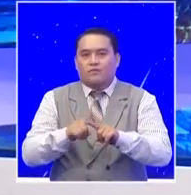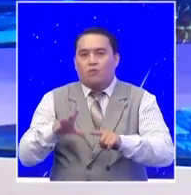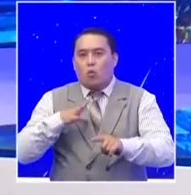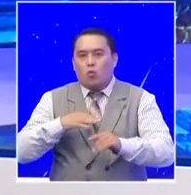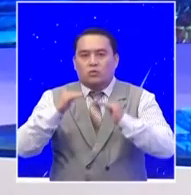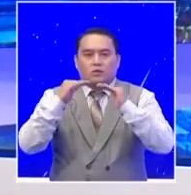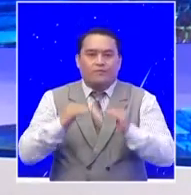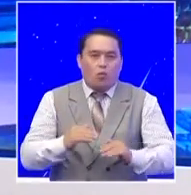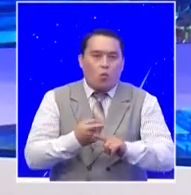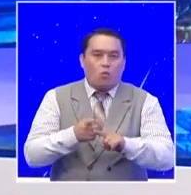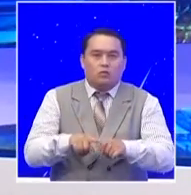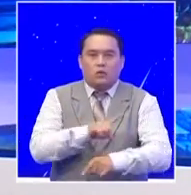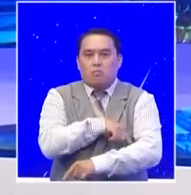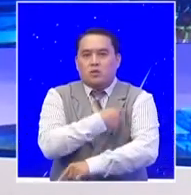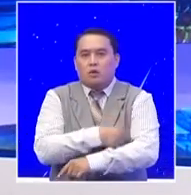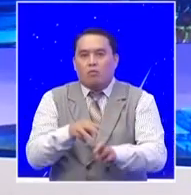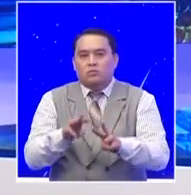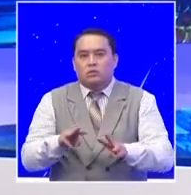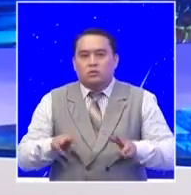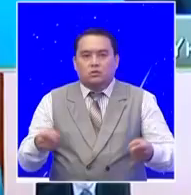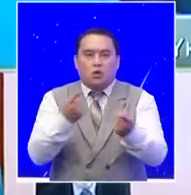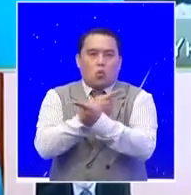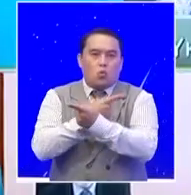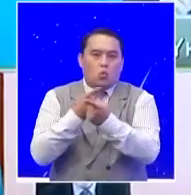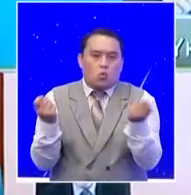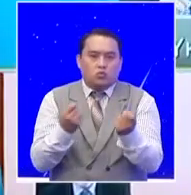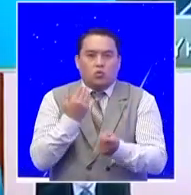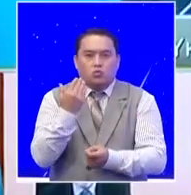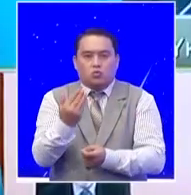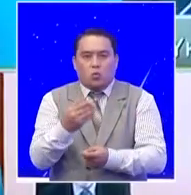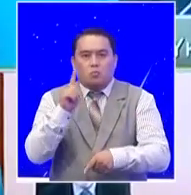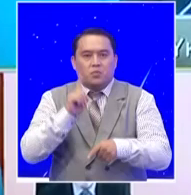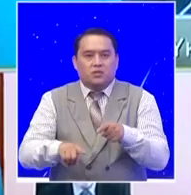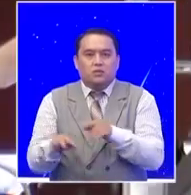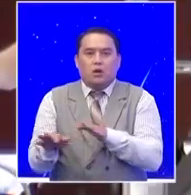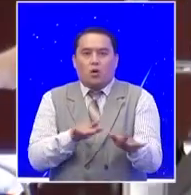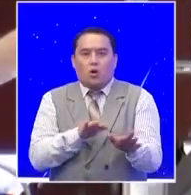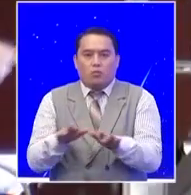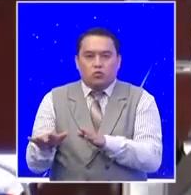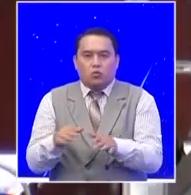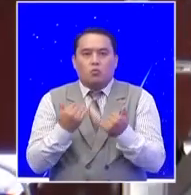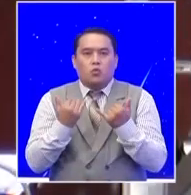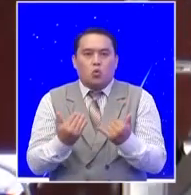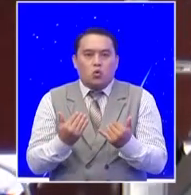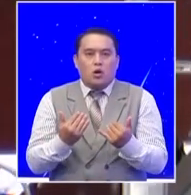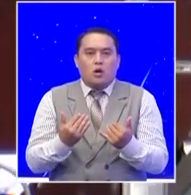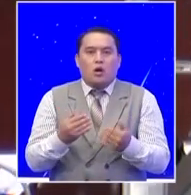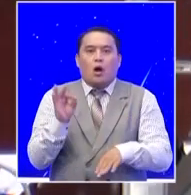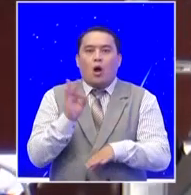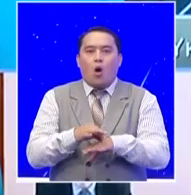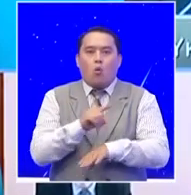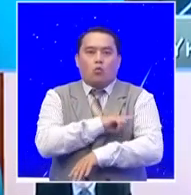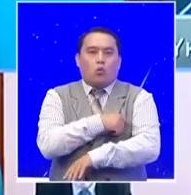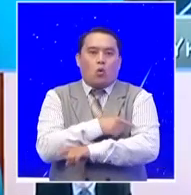үкімет отырысында денсаулық сақтау министрі мәлімдеді. Алексей Цойдың ақпарынша шұғыл шаралар нәтижесі бойынша бүгінгі таңда